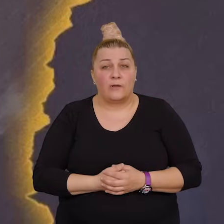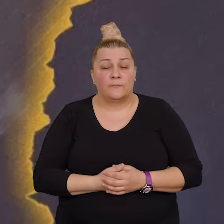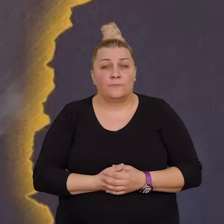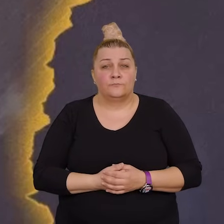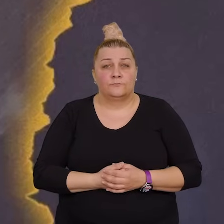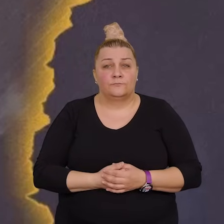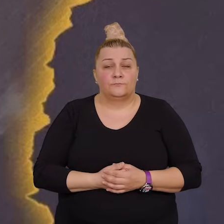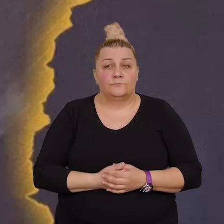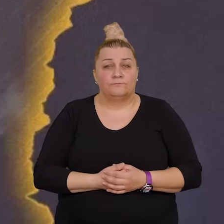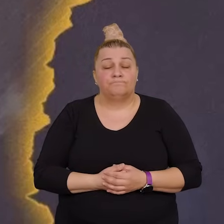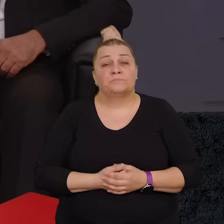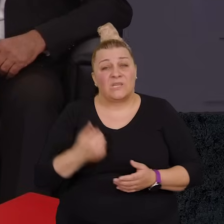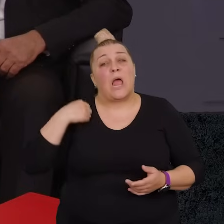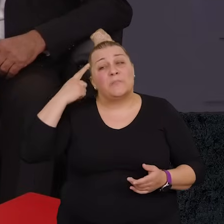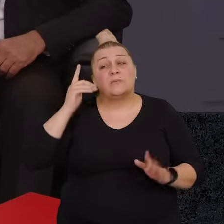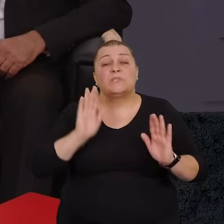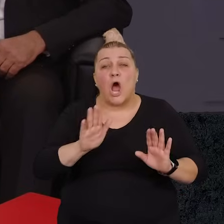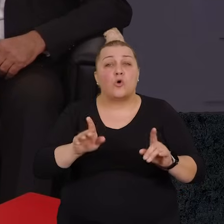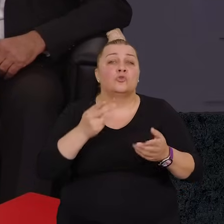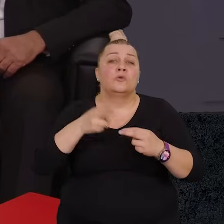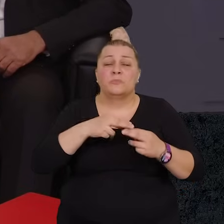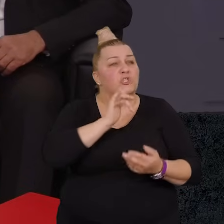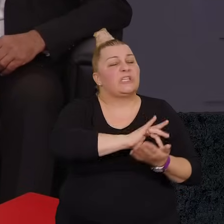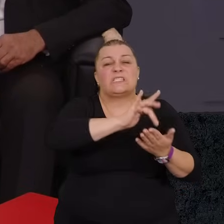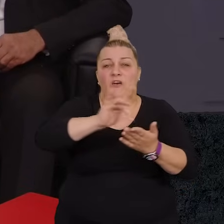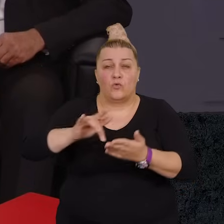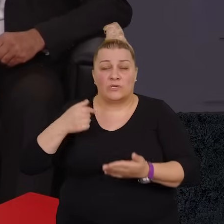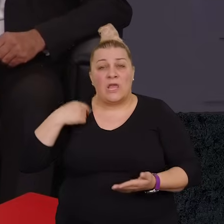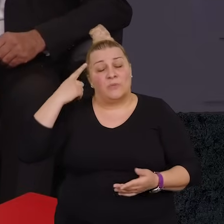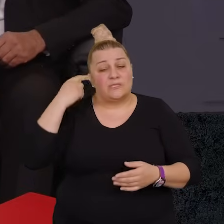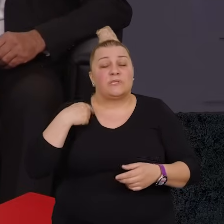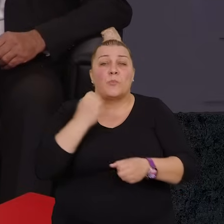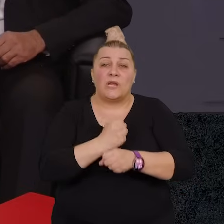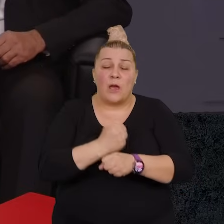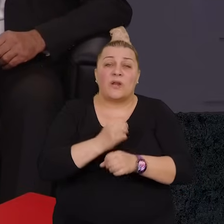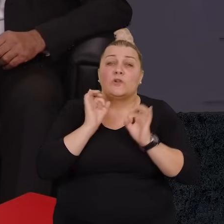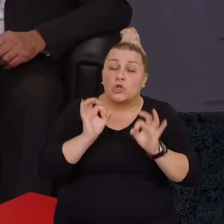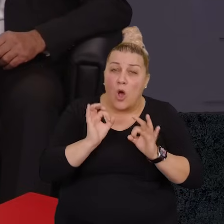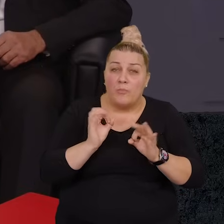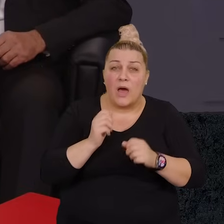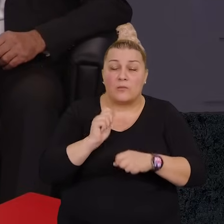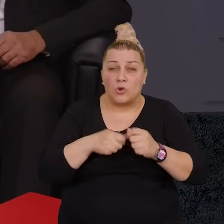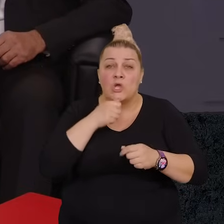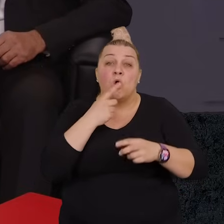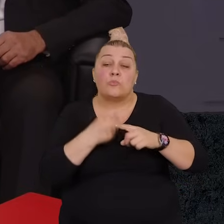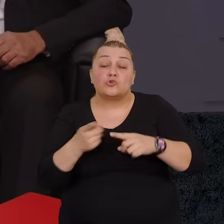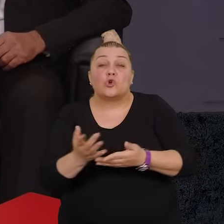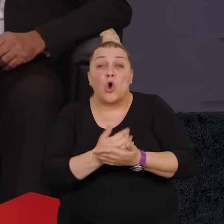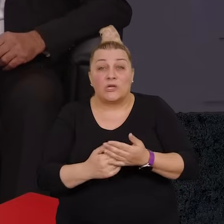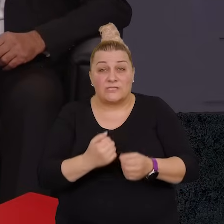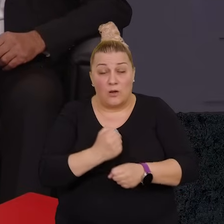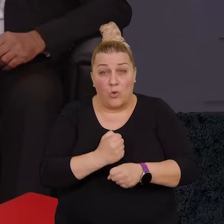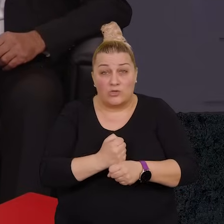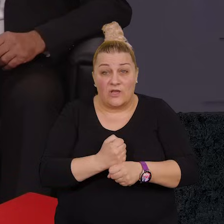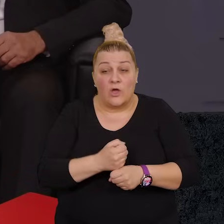u Americi. Tako mislim da će biti svugdje, znate. Ja mislim da smo obavili jedan dobar posao i da smo obavili jedan koristan posao jer ovaj film ima u naslovu